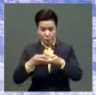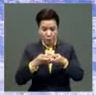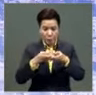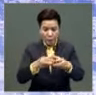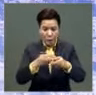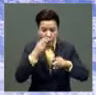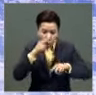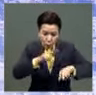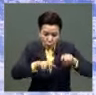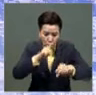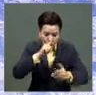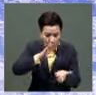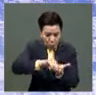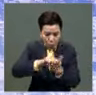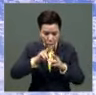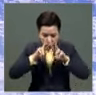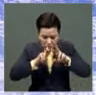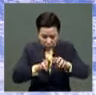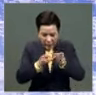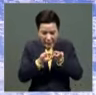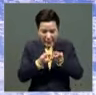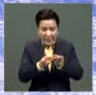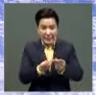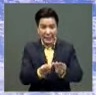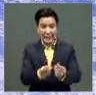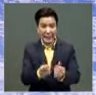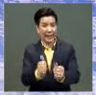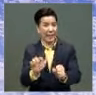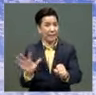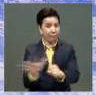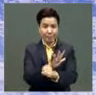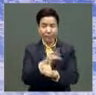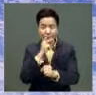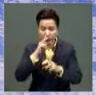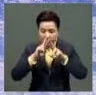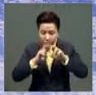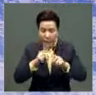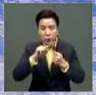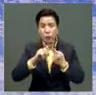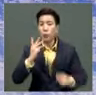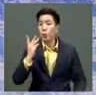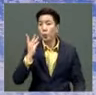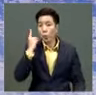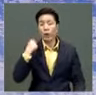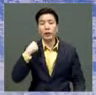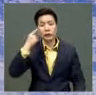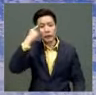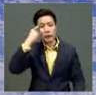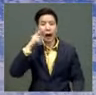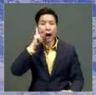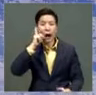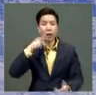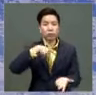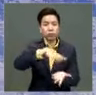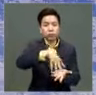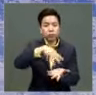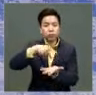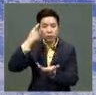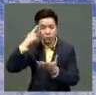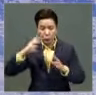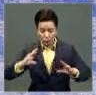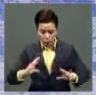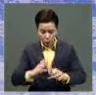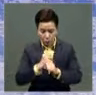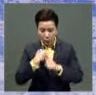พื่อจะได้มีชุดข้อมูลที่เต็มที่และละเอียดและถูกต้องเพราะว่าเมื่อวานนี้เท่าที่ได้รับรายงานแล้วคุยกันอยู่ใน